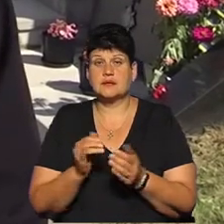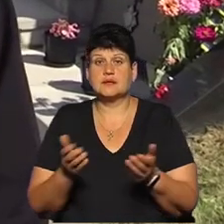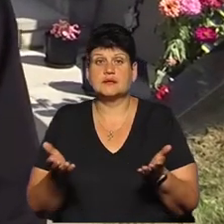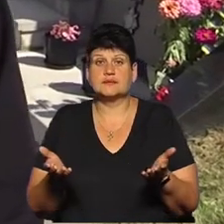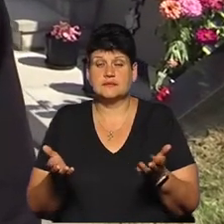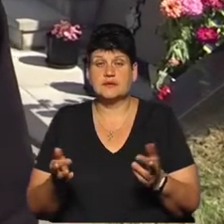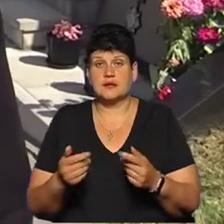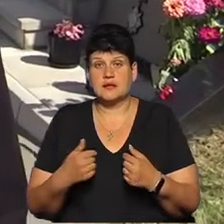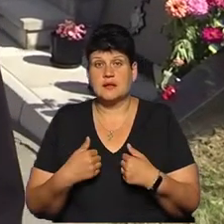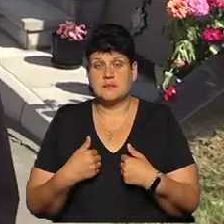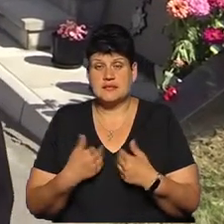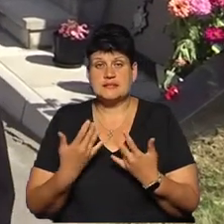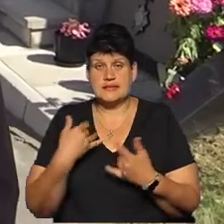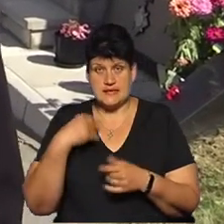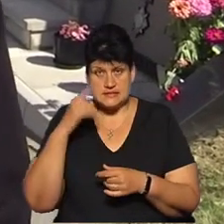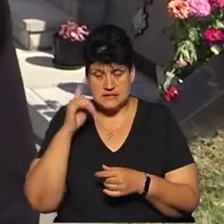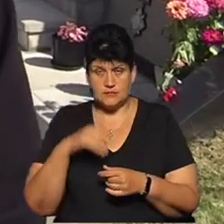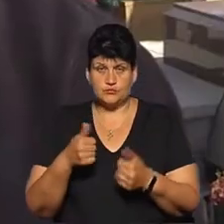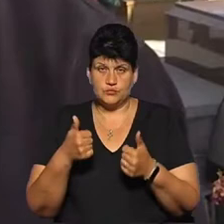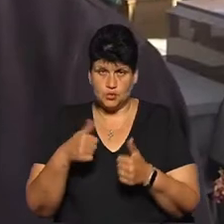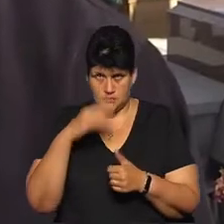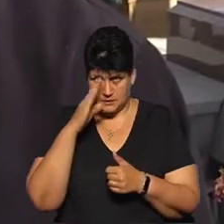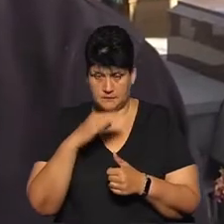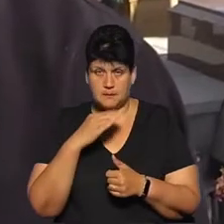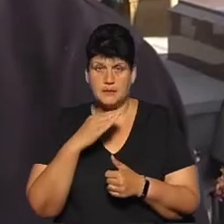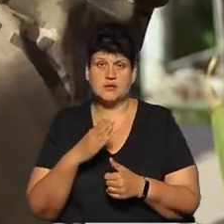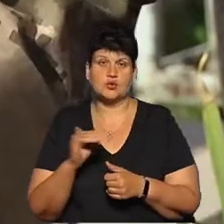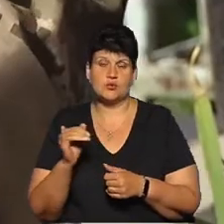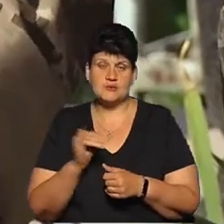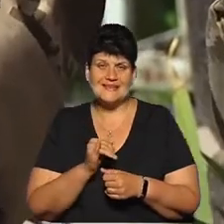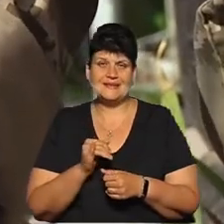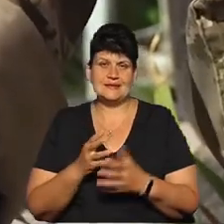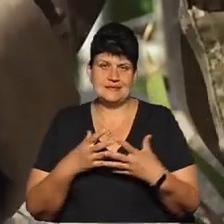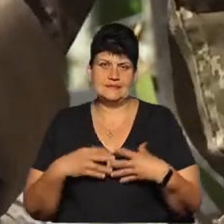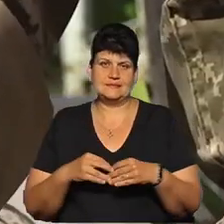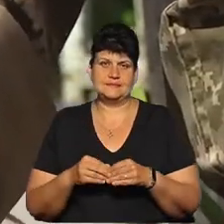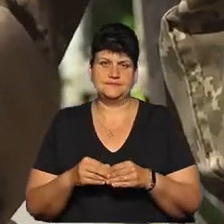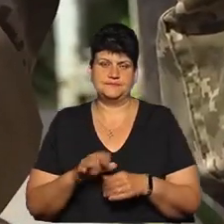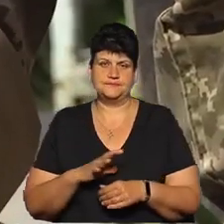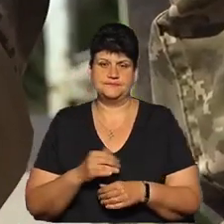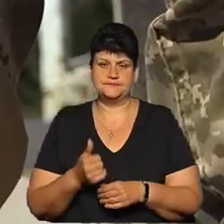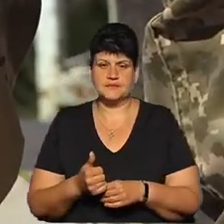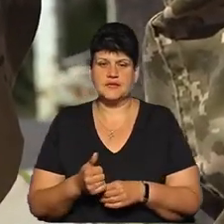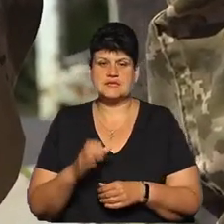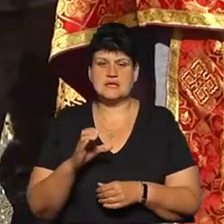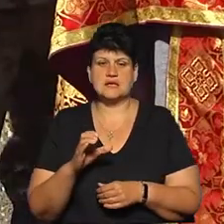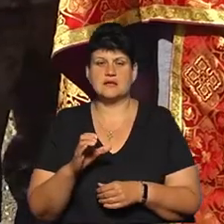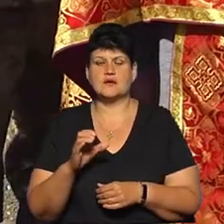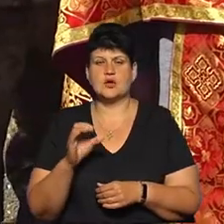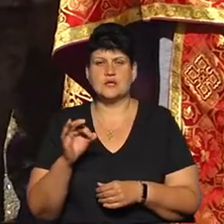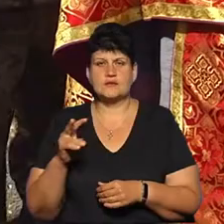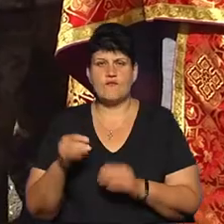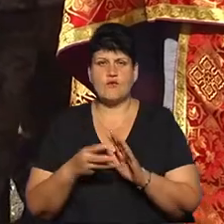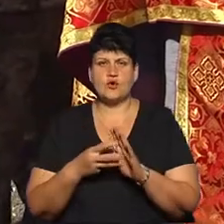я наскільки знаю, він був добрим батьком і сім'янином. За словами міського голови, Сергій Алексієнко – восьмий герой зі Збаража, який загинув